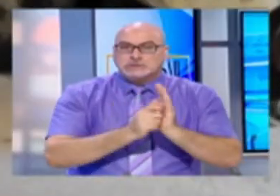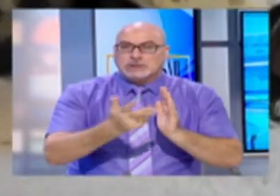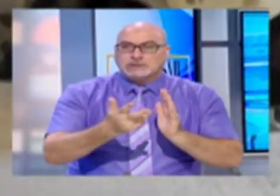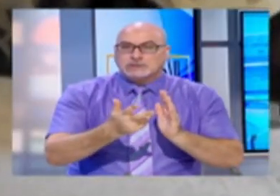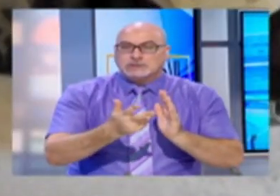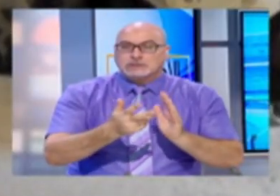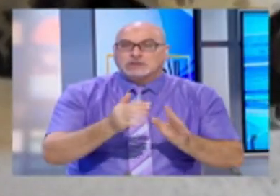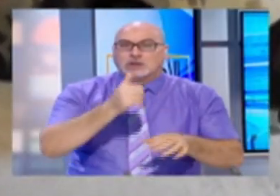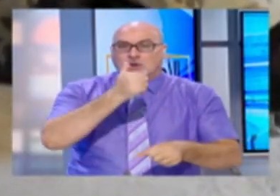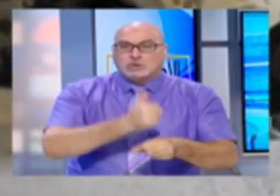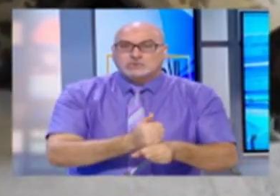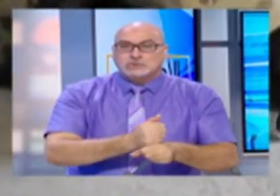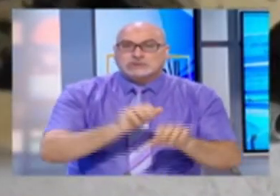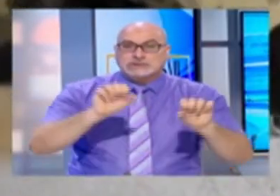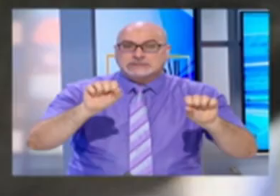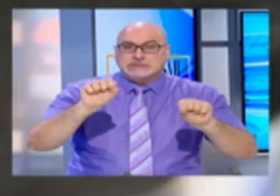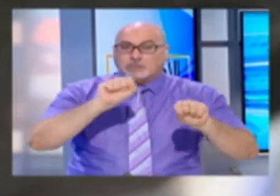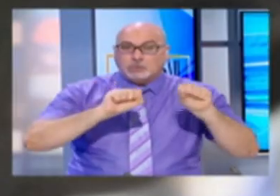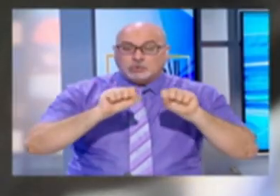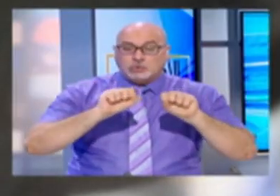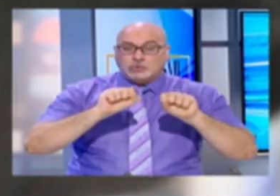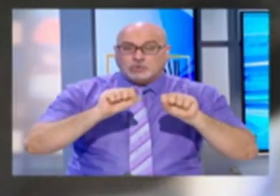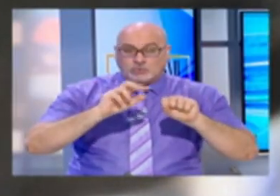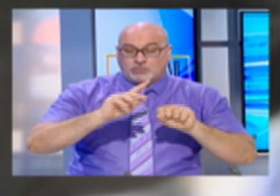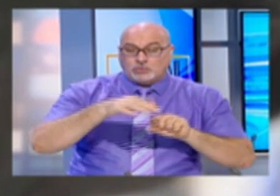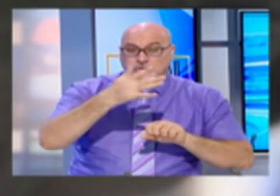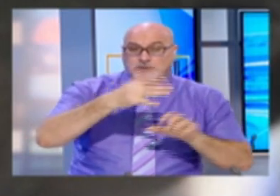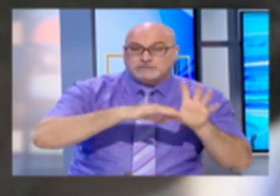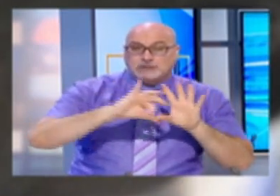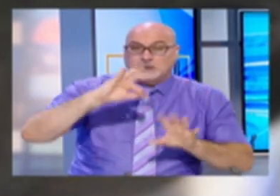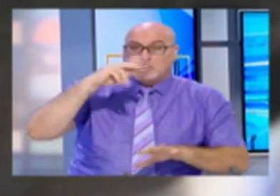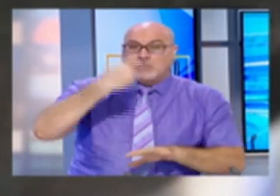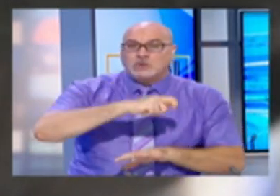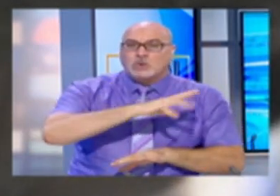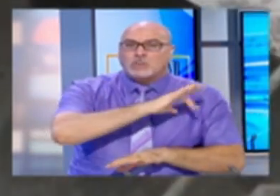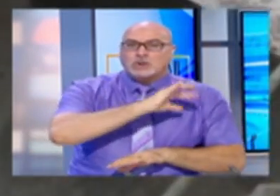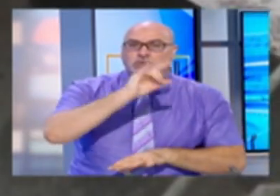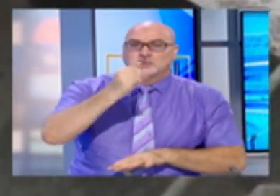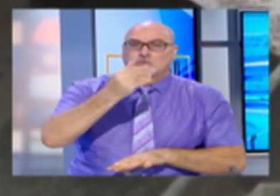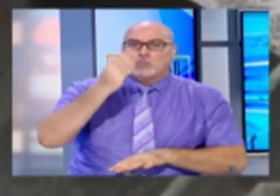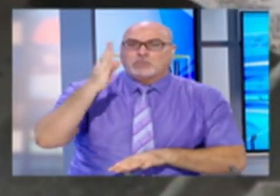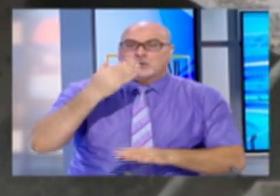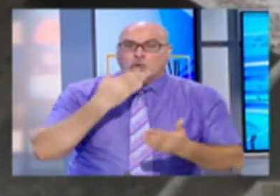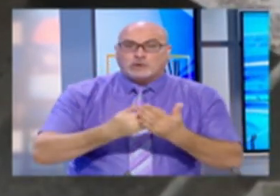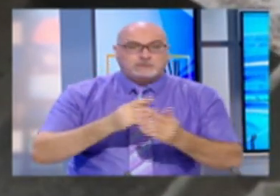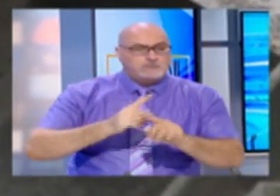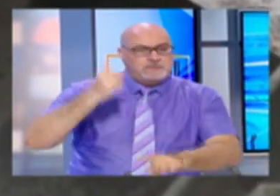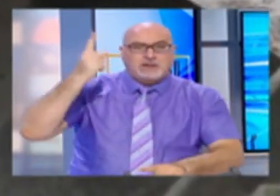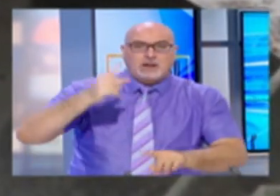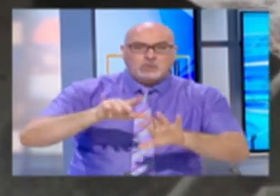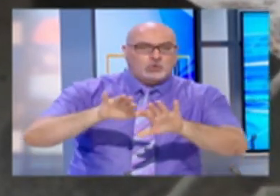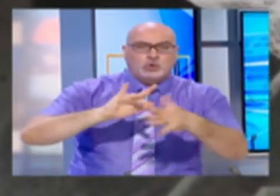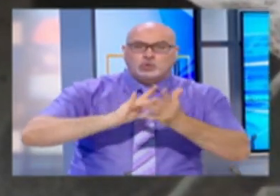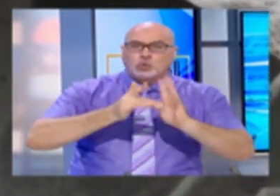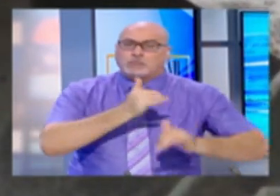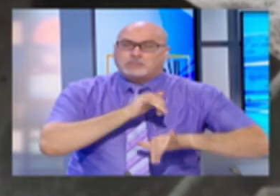تاريخ 11 سبتمبر المقبل الذي حدده الرئيس الأمريكي جو بايدن موعدا نهائيا لإتمام